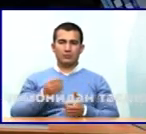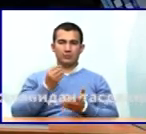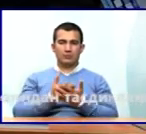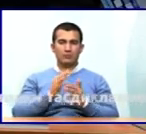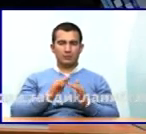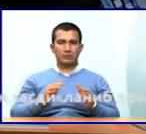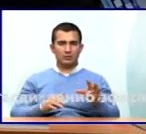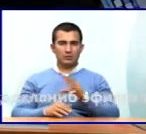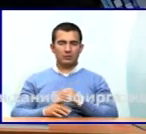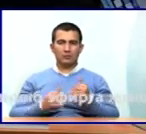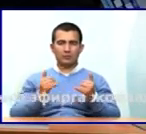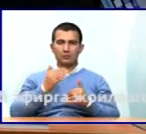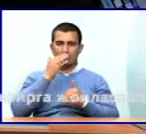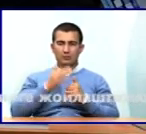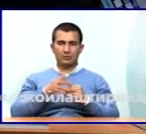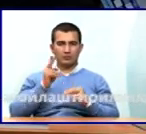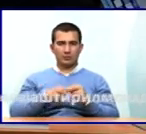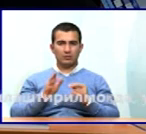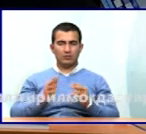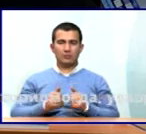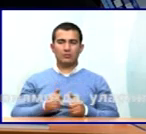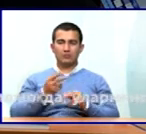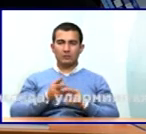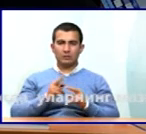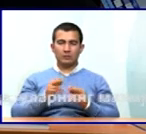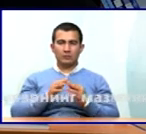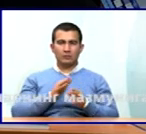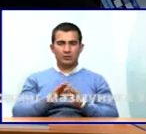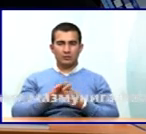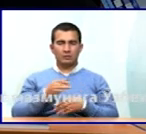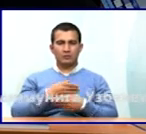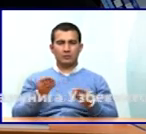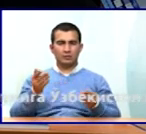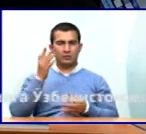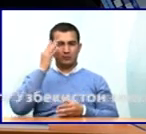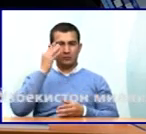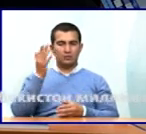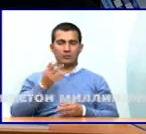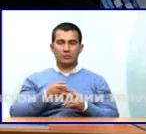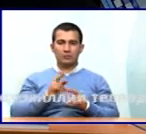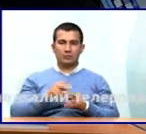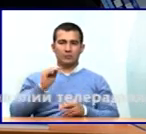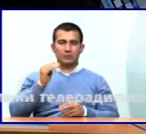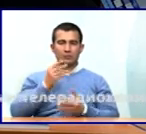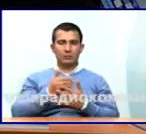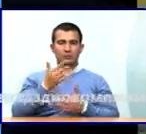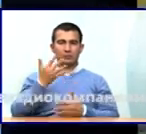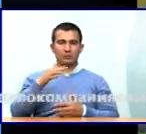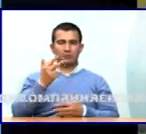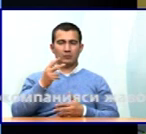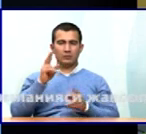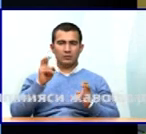bugungi mavzuyimiz shu bilan yakunlanadi. Sizga quyidagi uyga vazifani bermoqchiman. Fizika darsligingizning